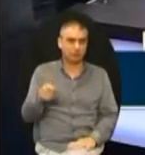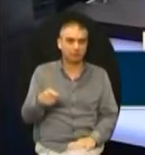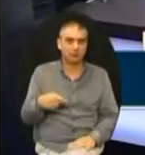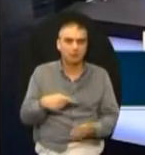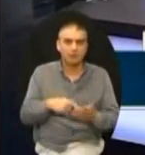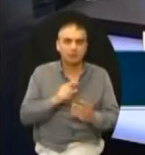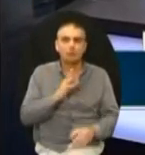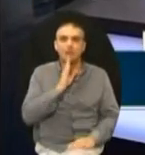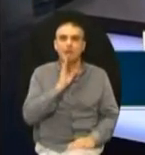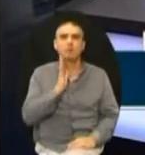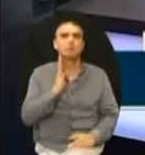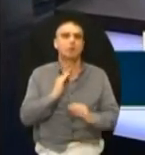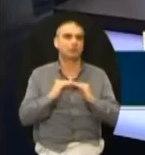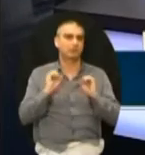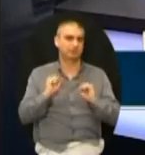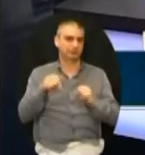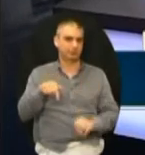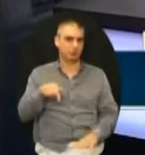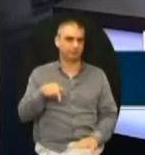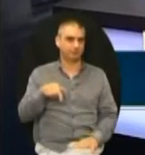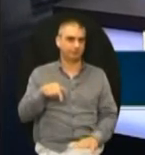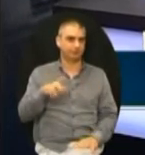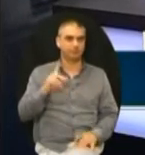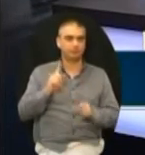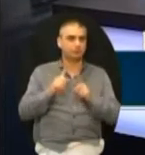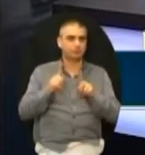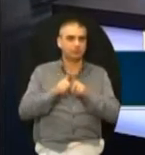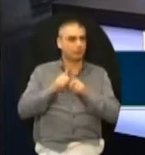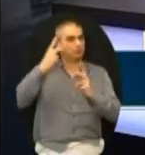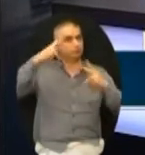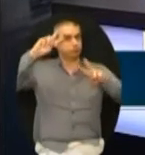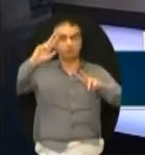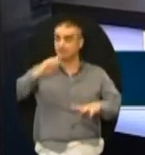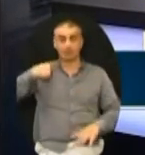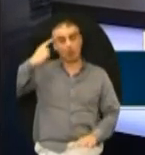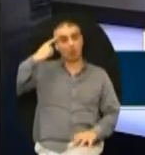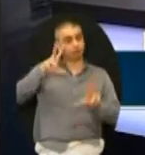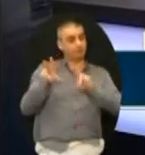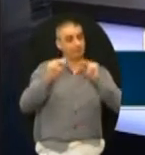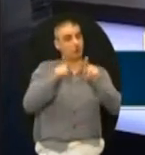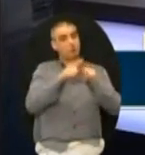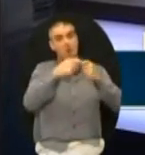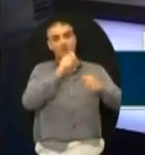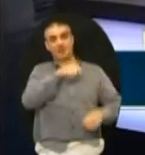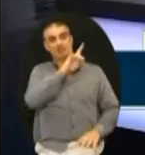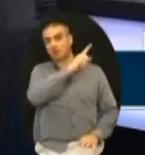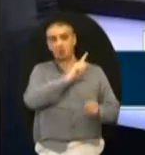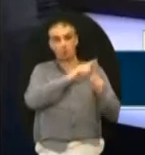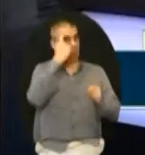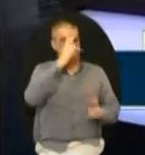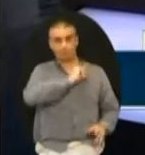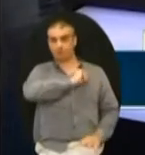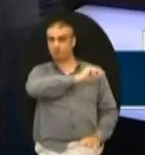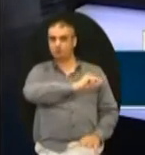מכיוון שיש לנו איזושהי בעיה נורא בסיסית, שיש איזשהו פיוז רופף, שאם אני לא חושב כמו חבר הכנסת חנין, או הוא לא חושב